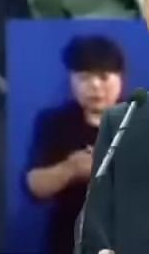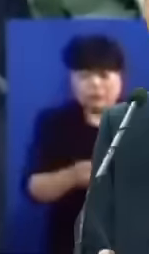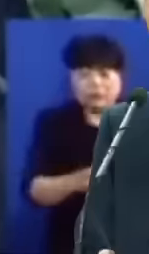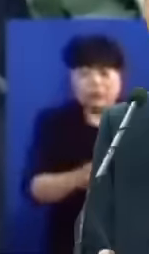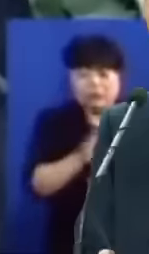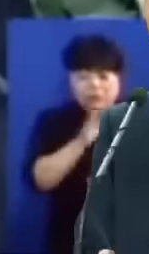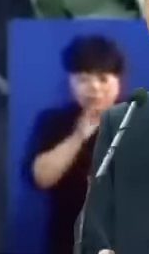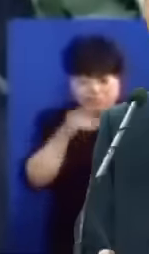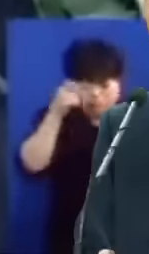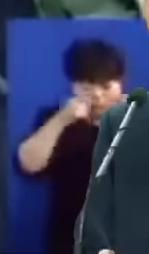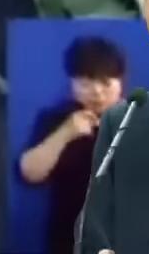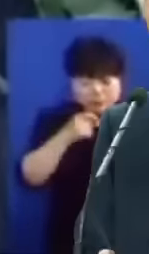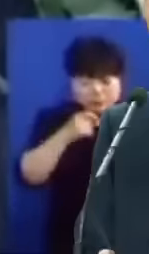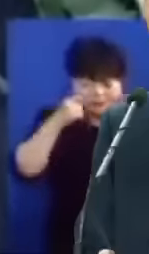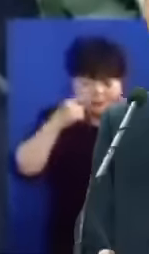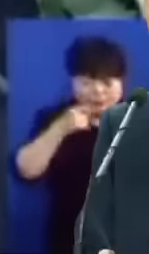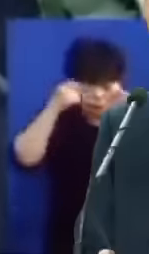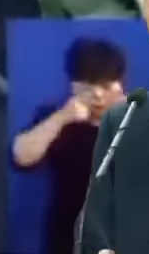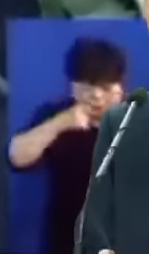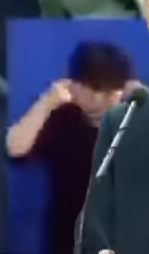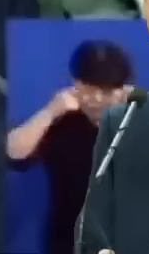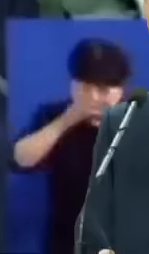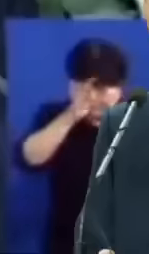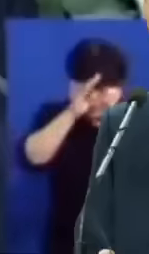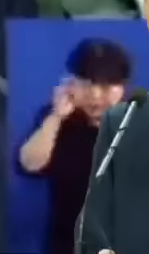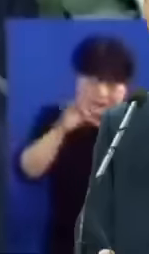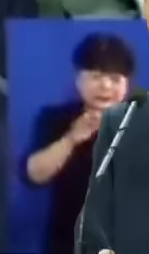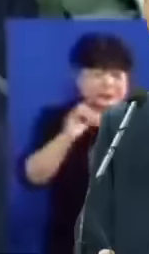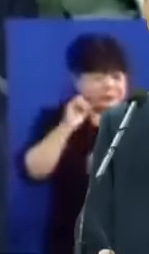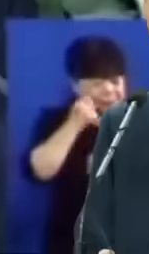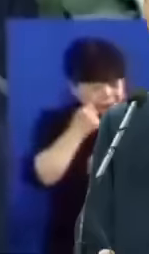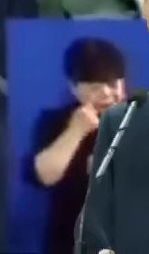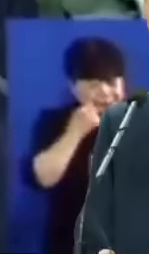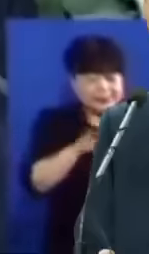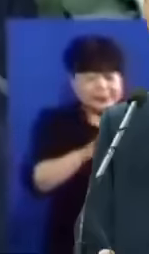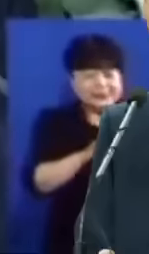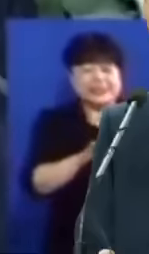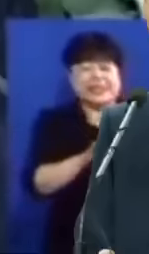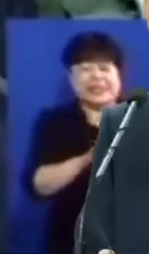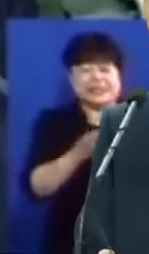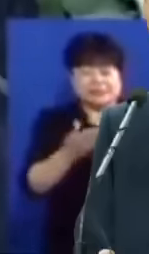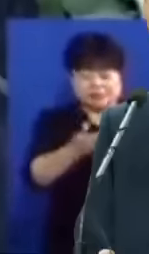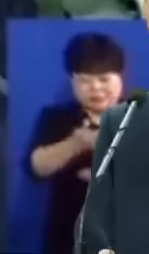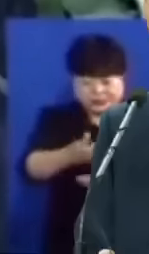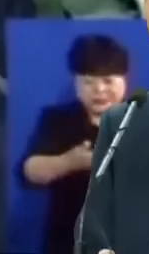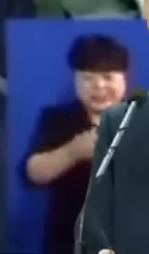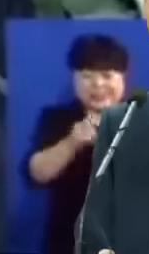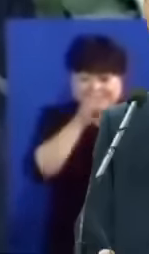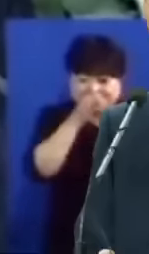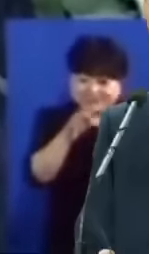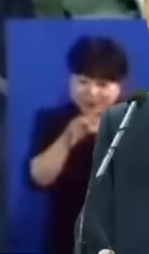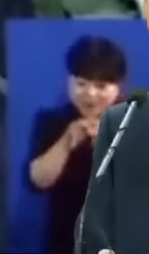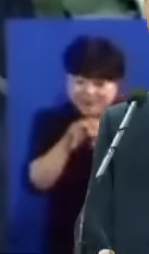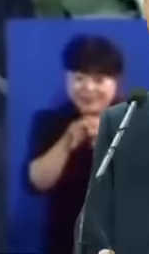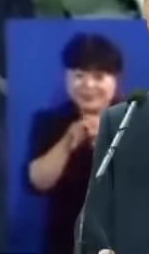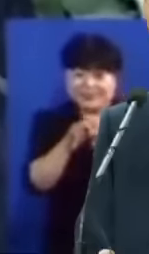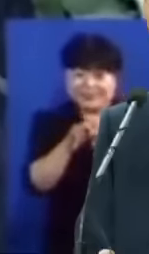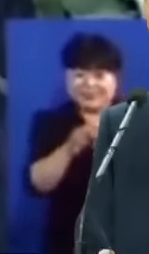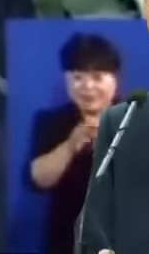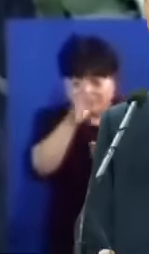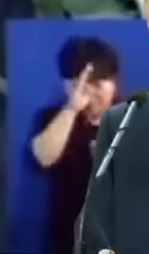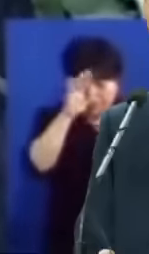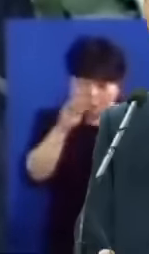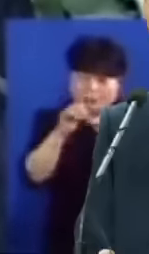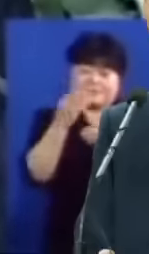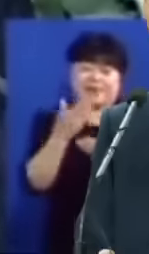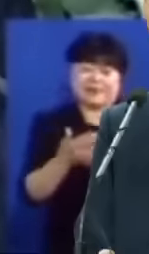우울증과 조울증이 사라지지 않아요. 그런 사람은 내가 사랑하고 사랑받는 사람이 있으면